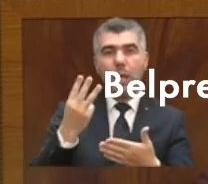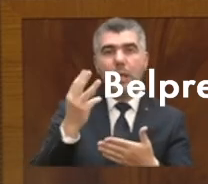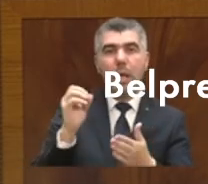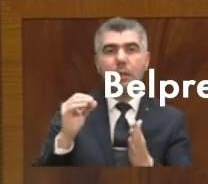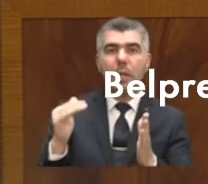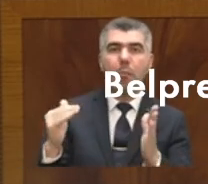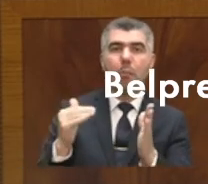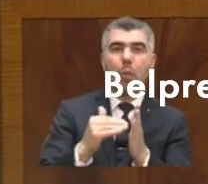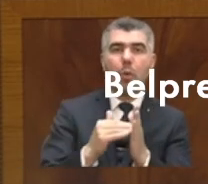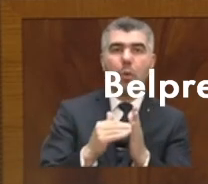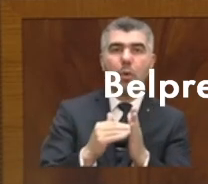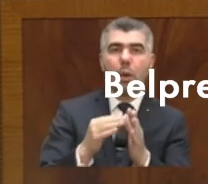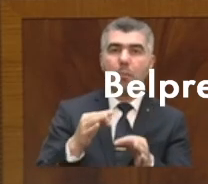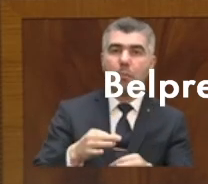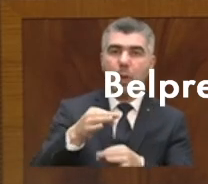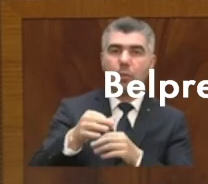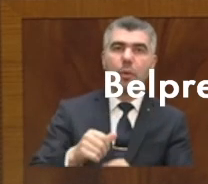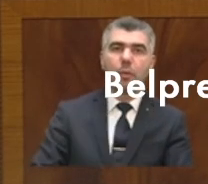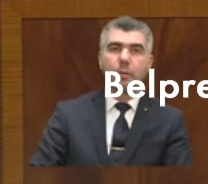مليون متر مكعب.